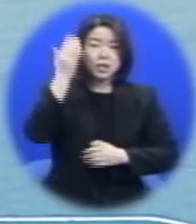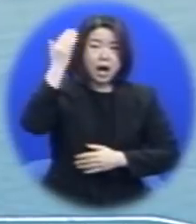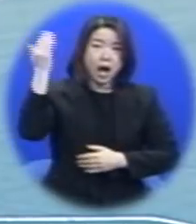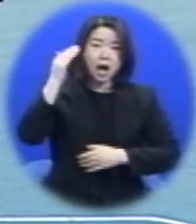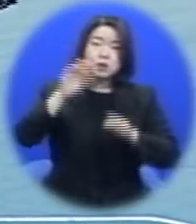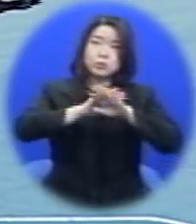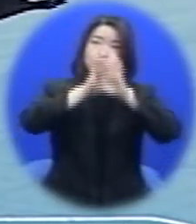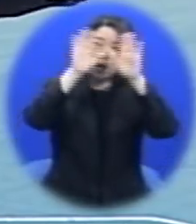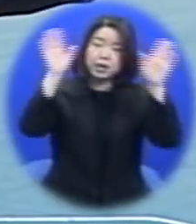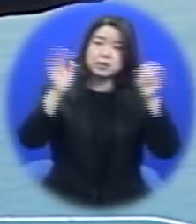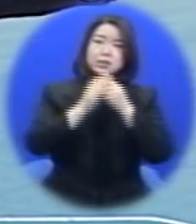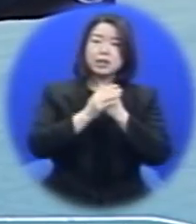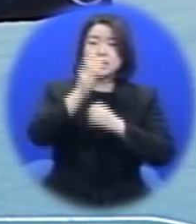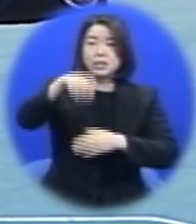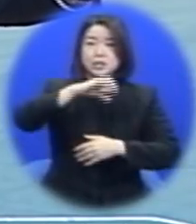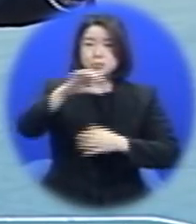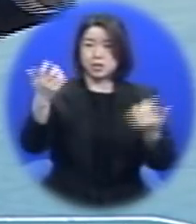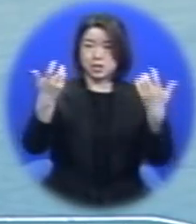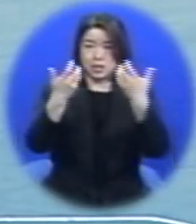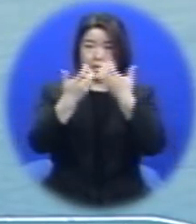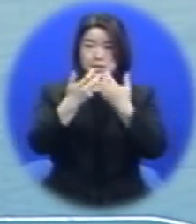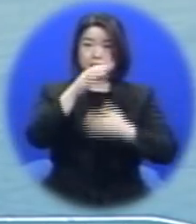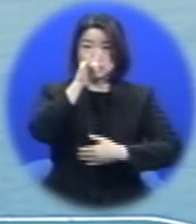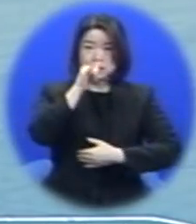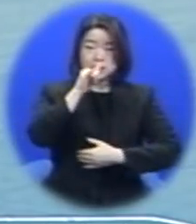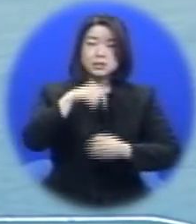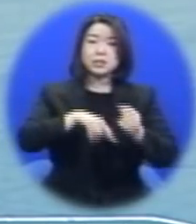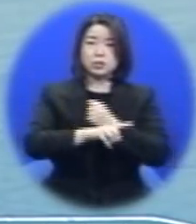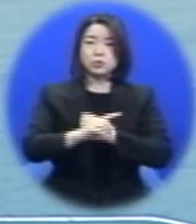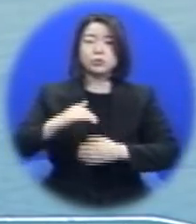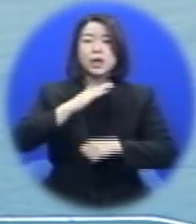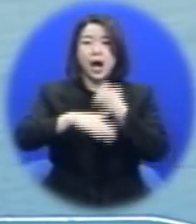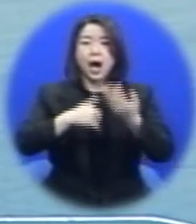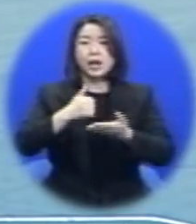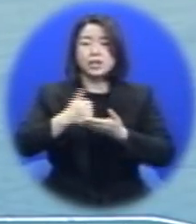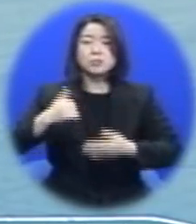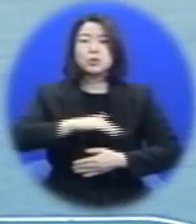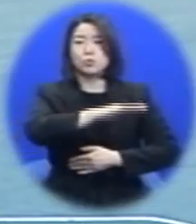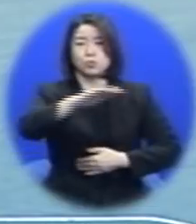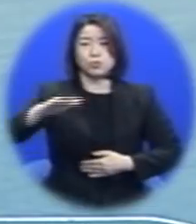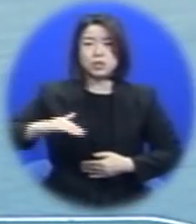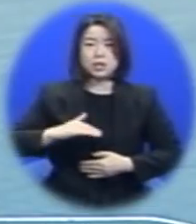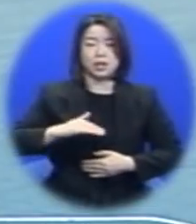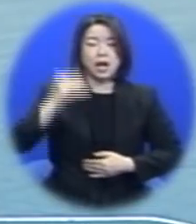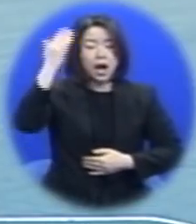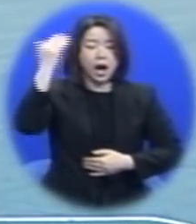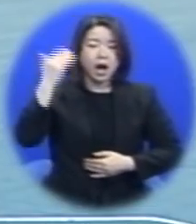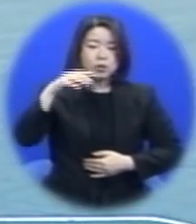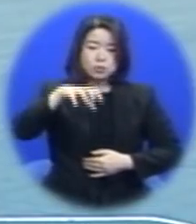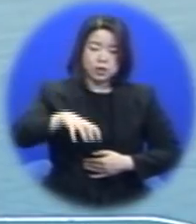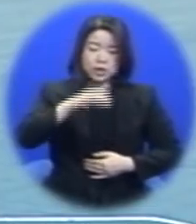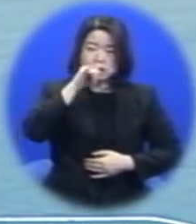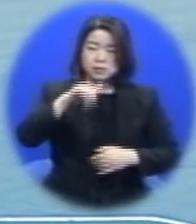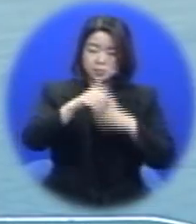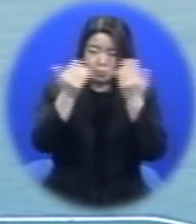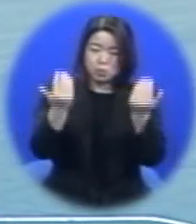이렇게 가득 있는 것은 하나님께서 우리들에게, 한국에 있는 모든 사람들에게 하나님은